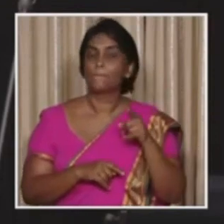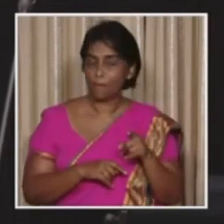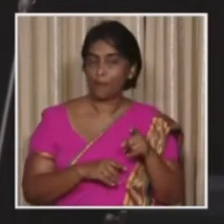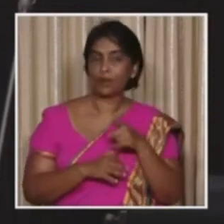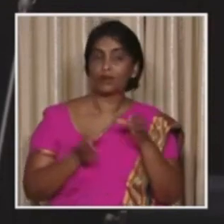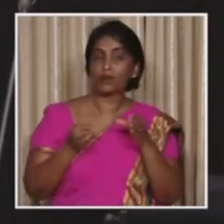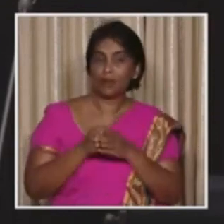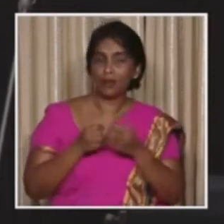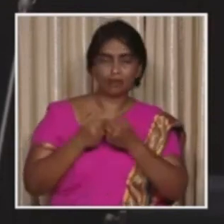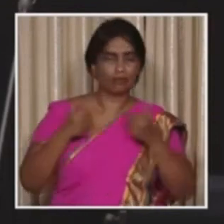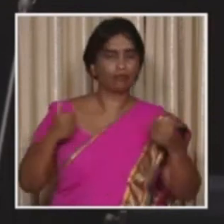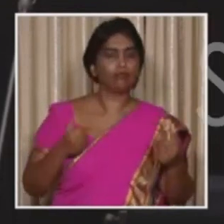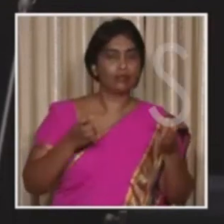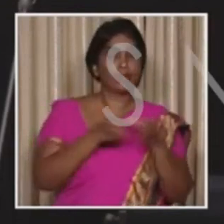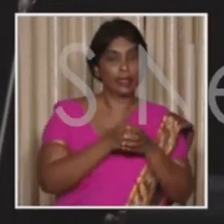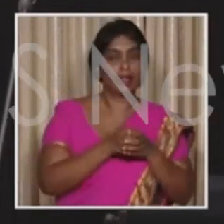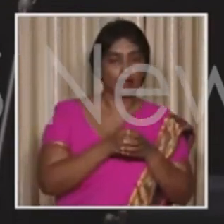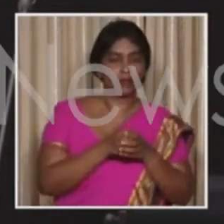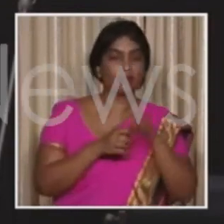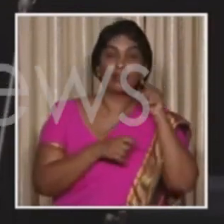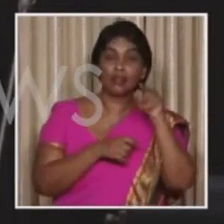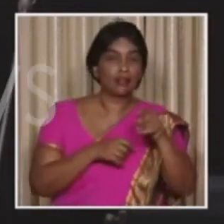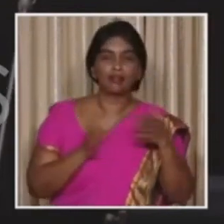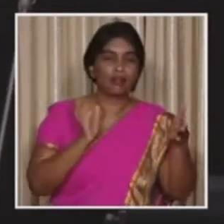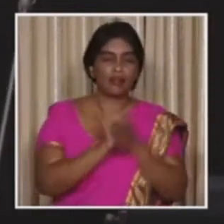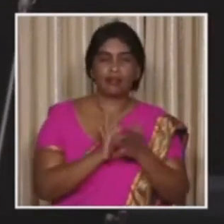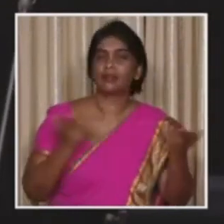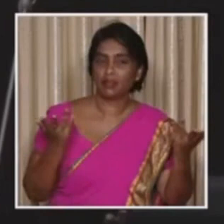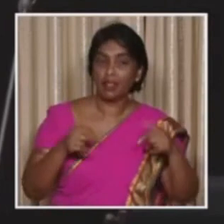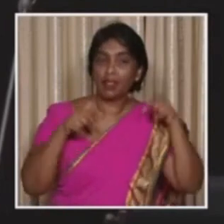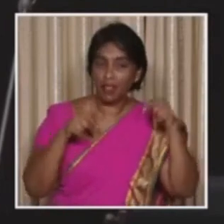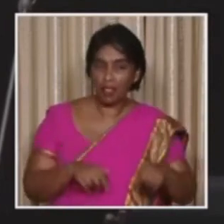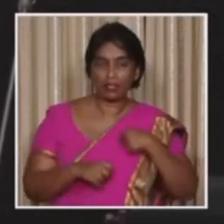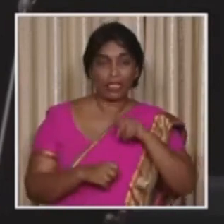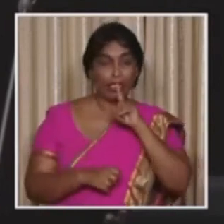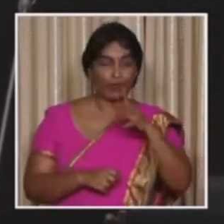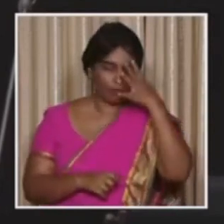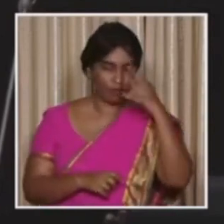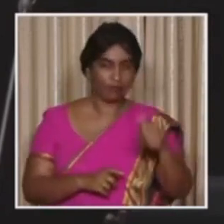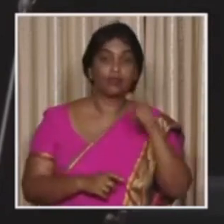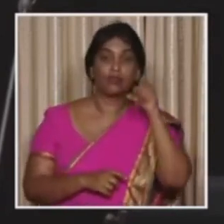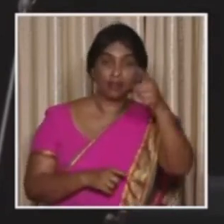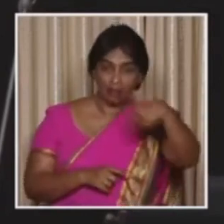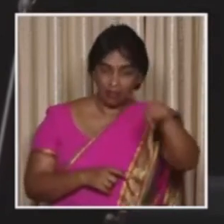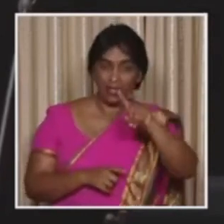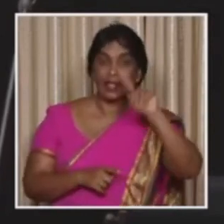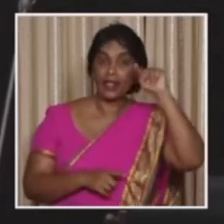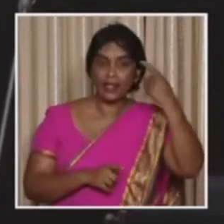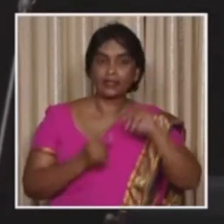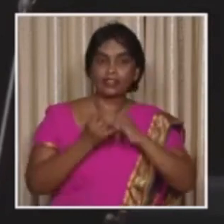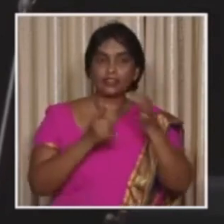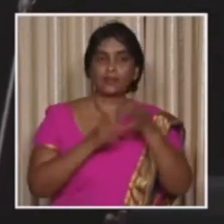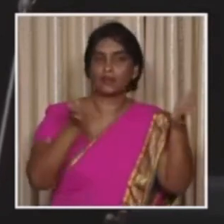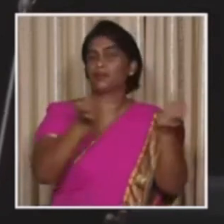මේ පක්ෂෙන් කැඩිලා තමුන්නාසලට එක්කවුවේ කියලා. තමුන්නාසලට එහෙම දෙයක් උනේ නැහැ. අද මම කිව්වා කියලා මතක තියාගන්න. තමුන්නාසලා ගිහිල්ලා හිටගන්න සජිත්